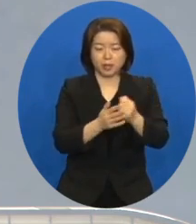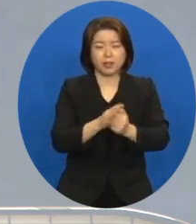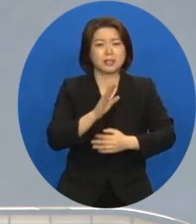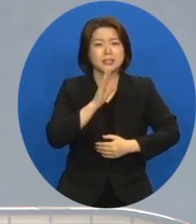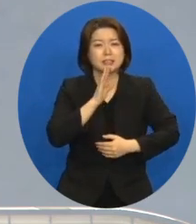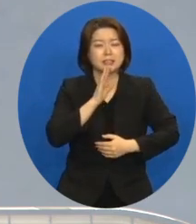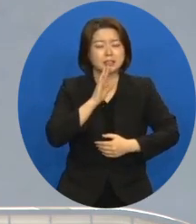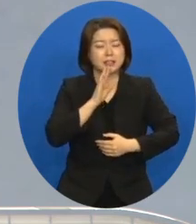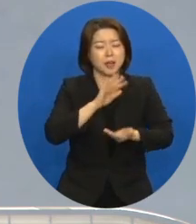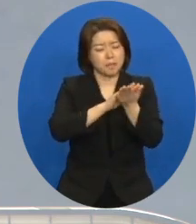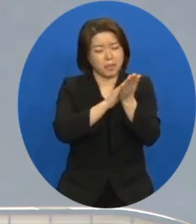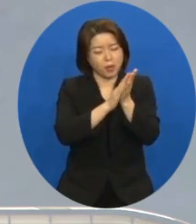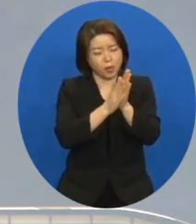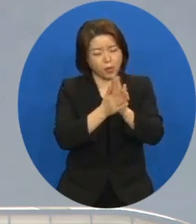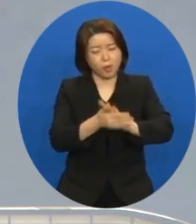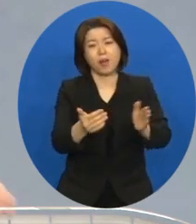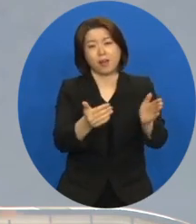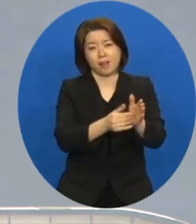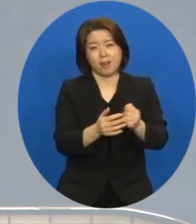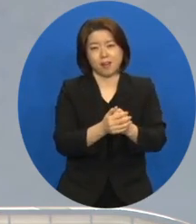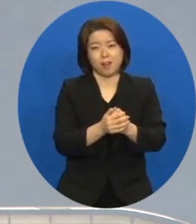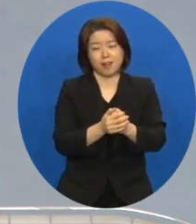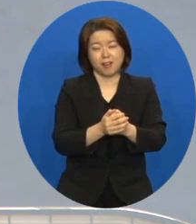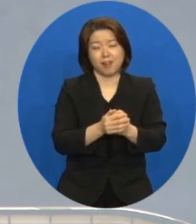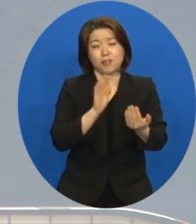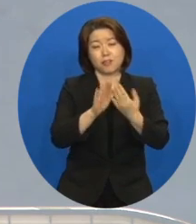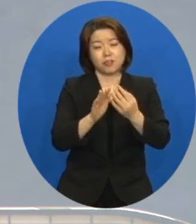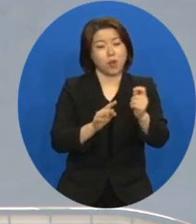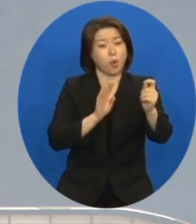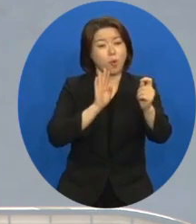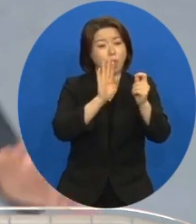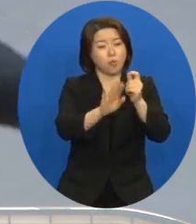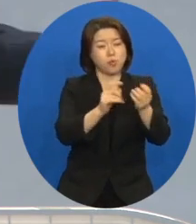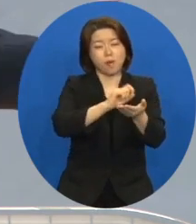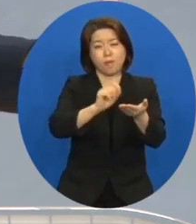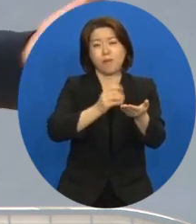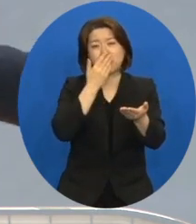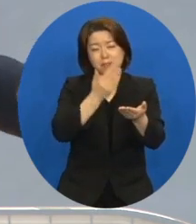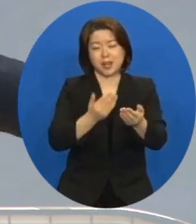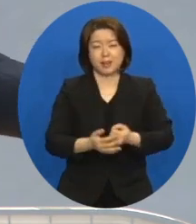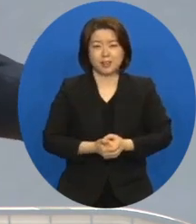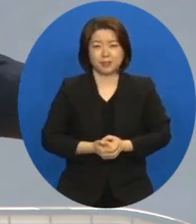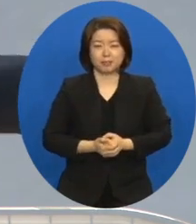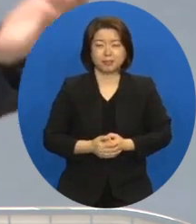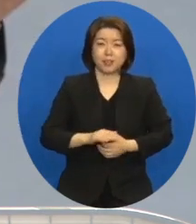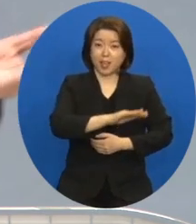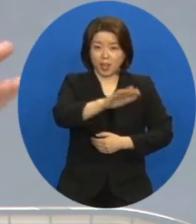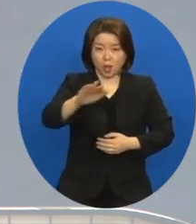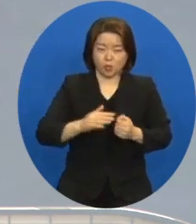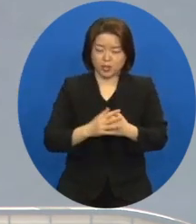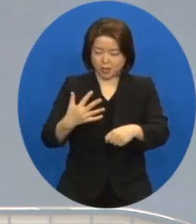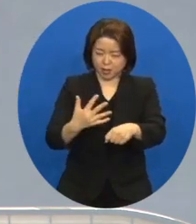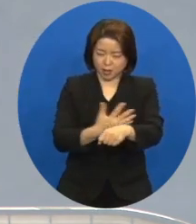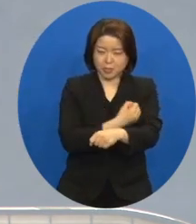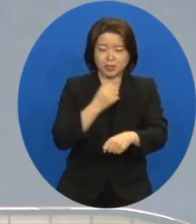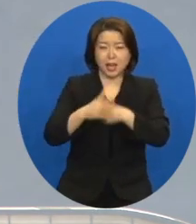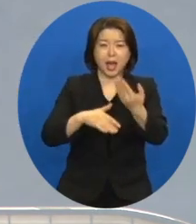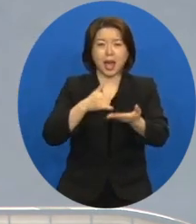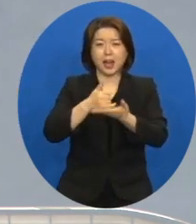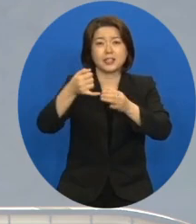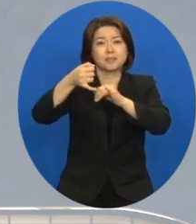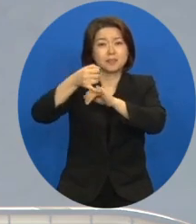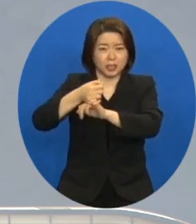변화되게 됩니다. 그래서 고린도 후서가 쓰여지게 된 거예요. 여러분, 우리는 엄청난 하나님의